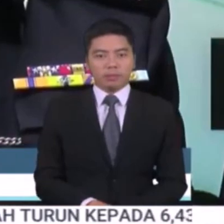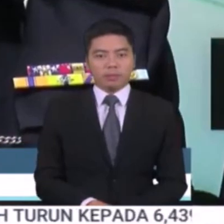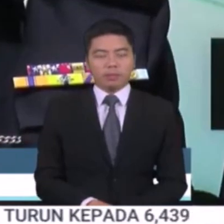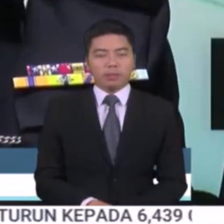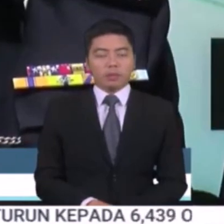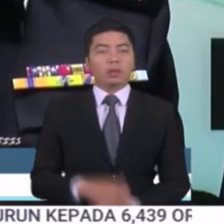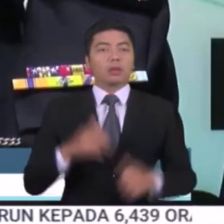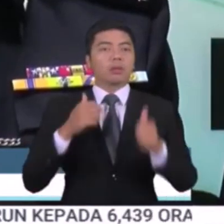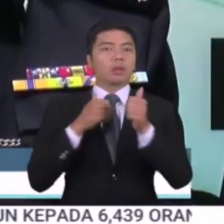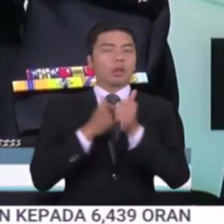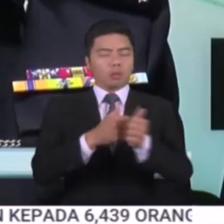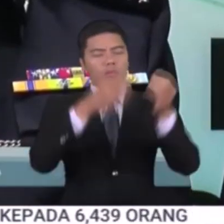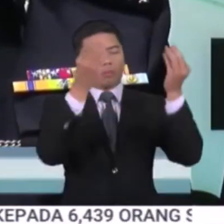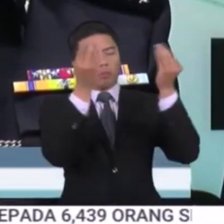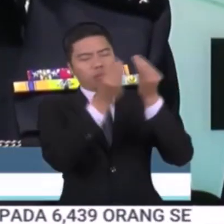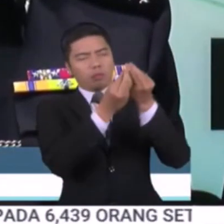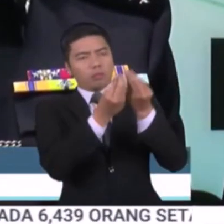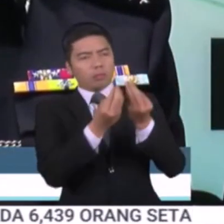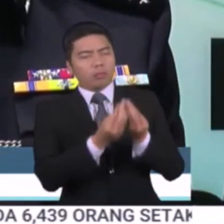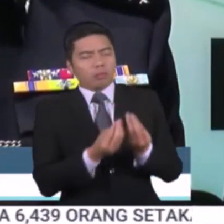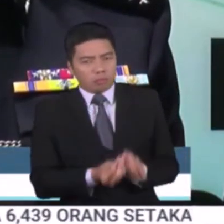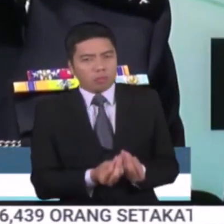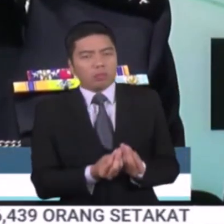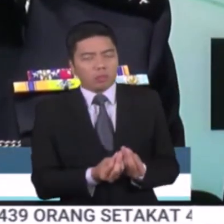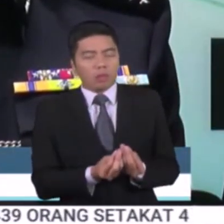Dari aspek jumlah pertuduhan pula,